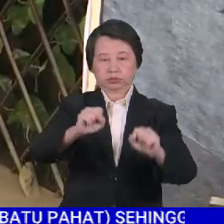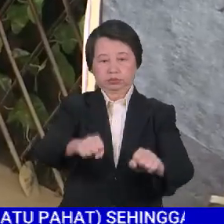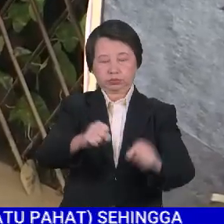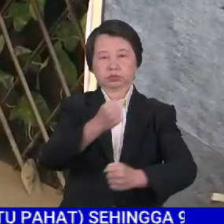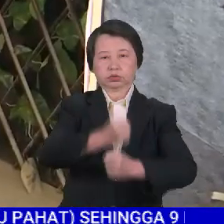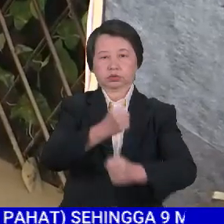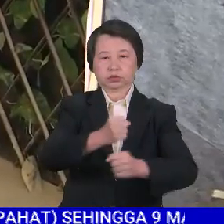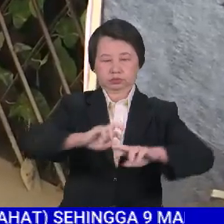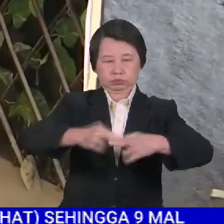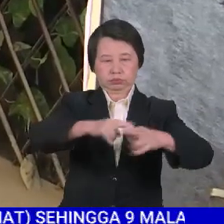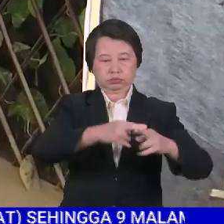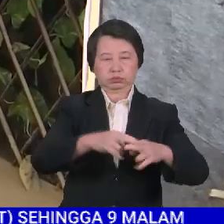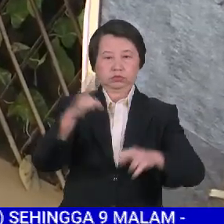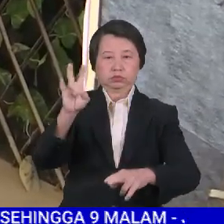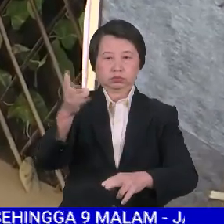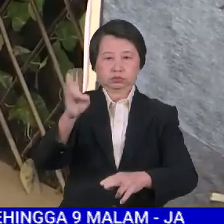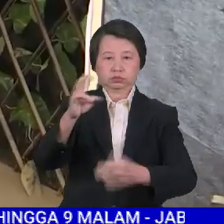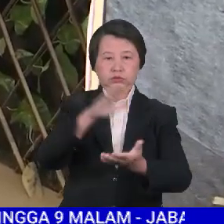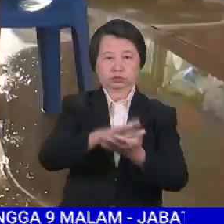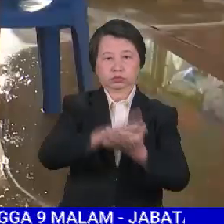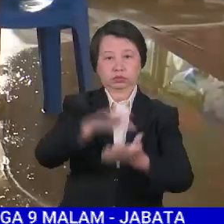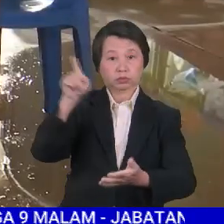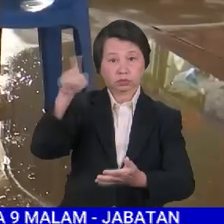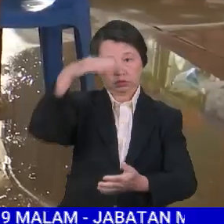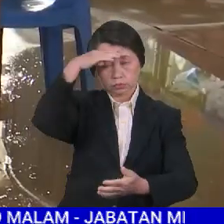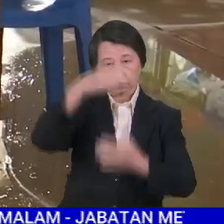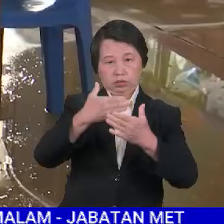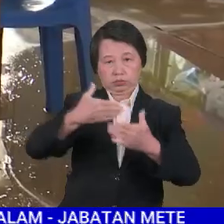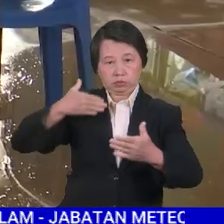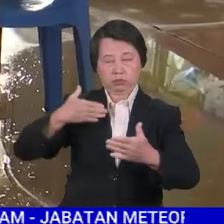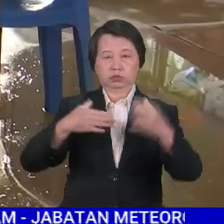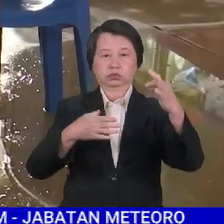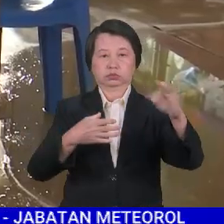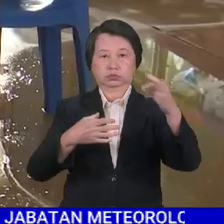membolehkan kerja-kerja membaik pulih 17 sekolah di Johor sebelum 19 Mac.